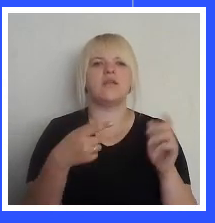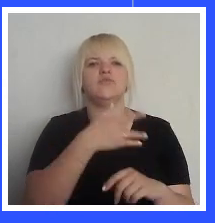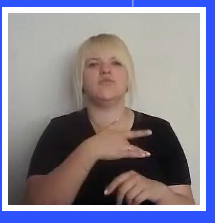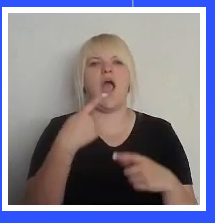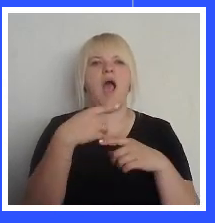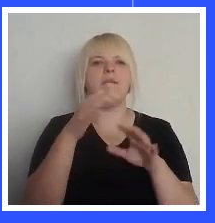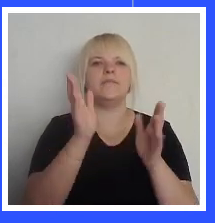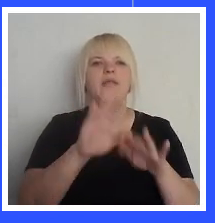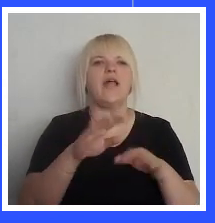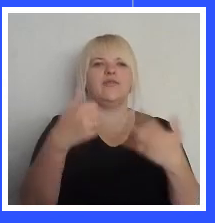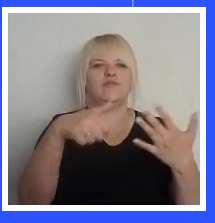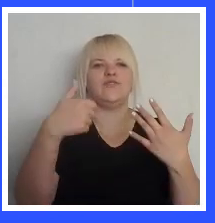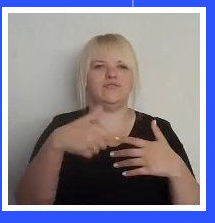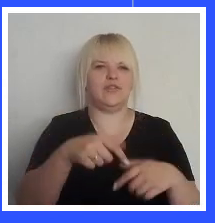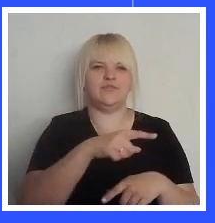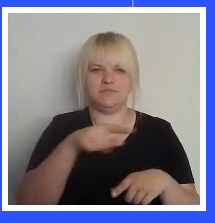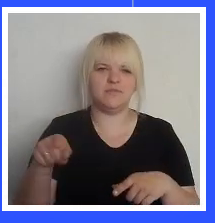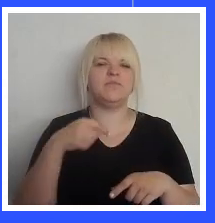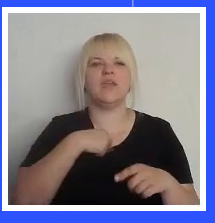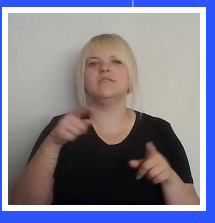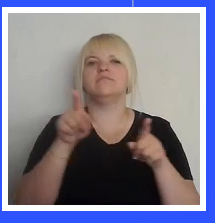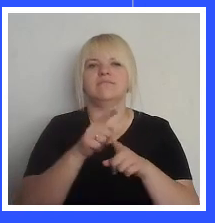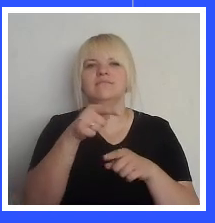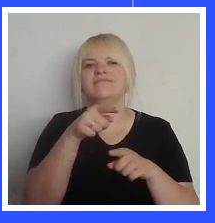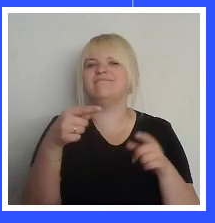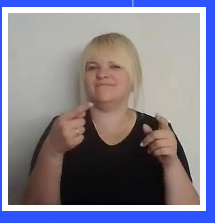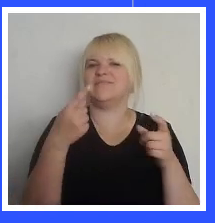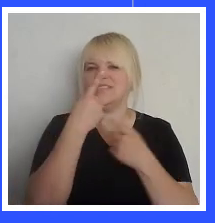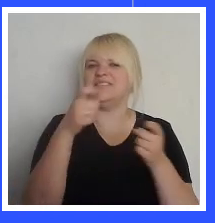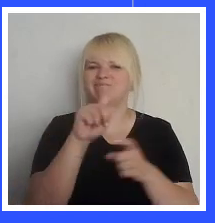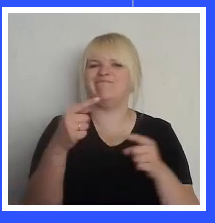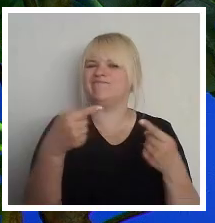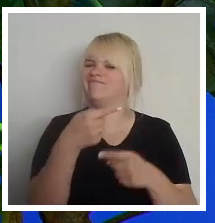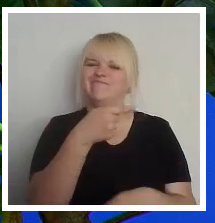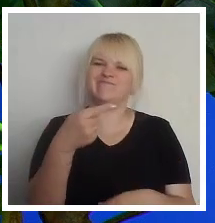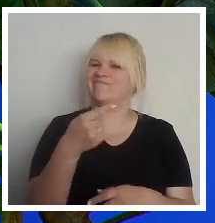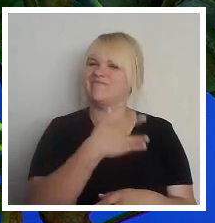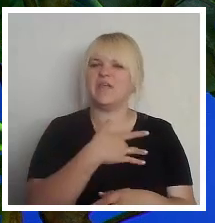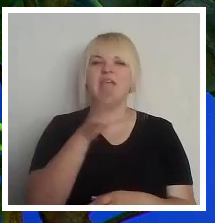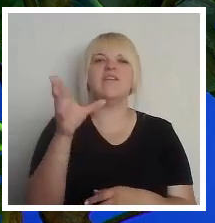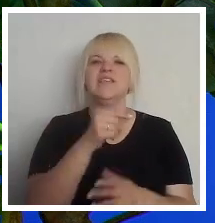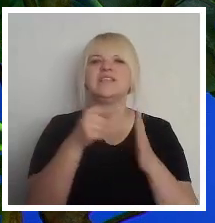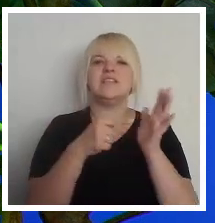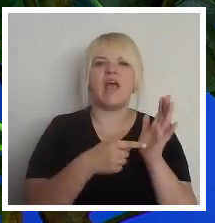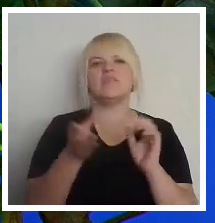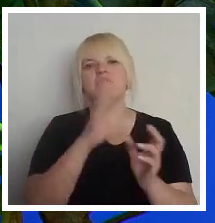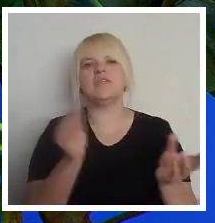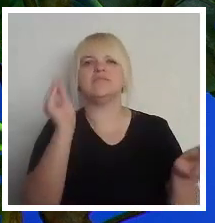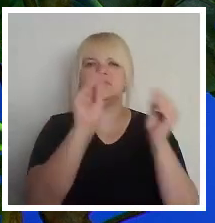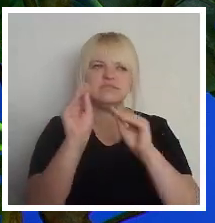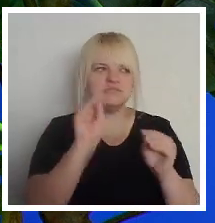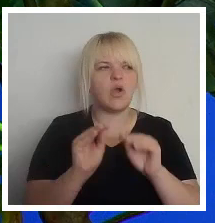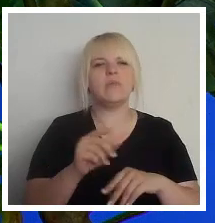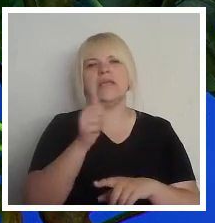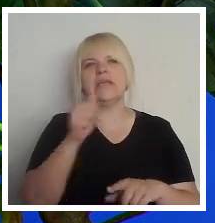60. Šajā aspektā es esmu pesimists, jo ne visi dati, ar kuriem mēs operējam, īpaši